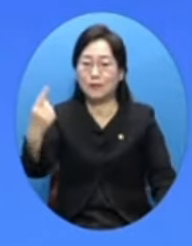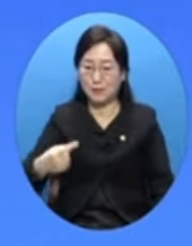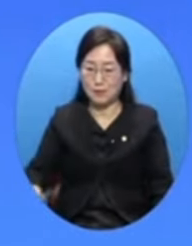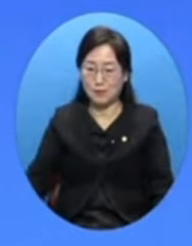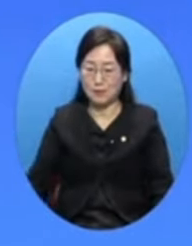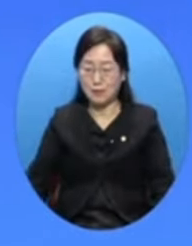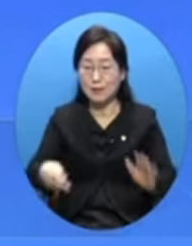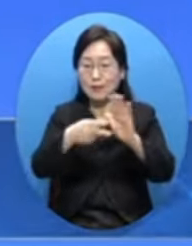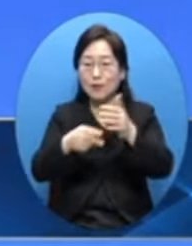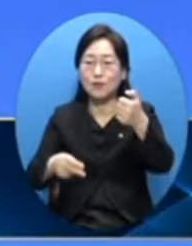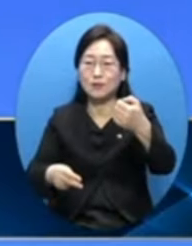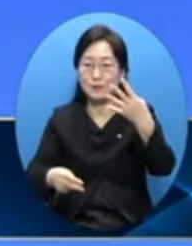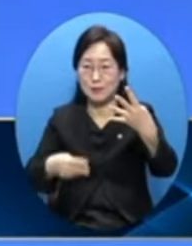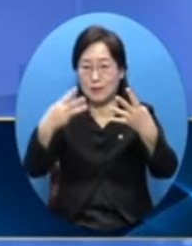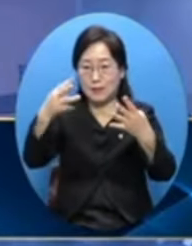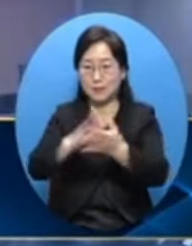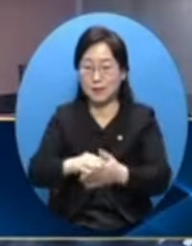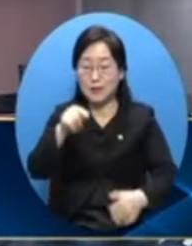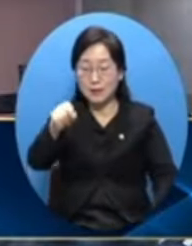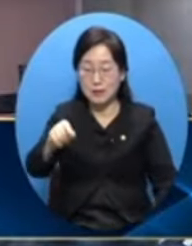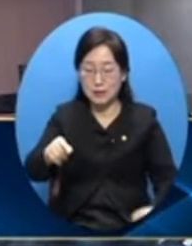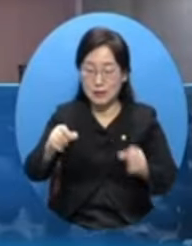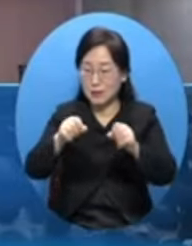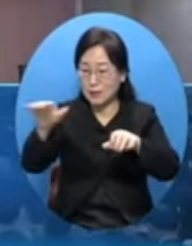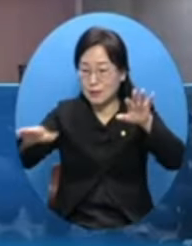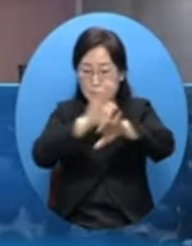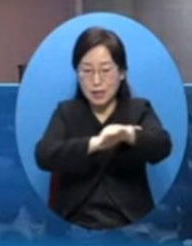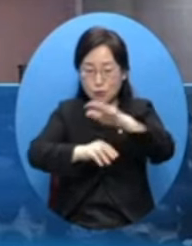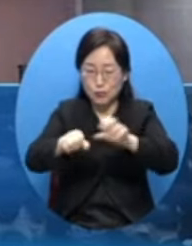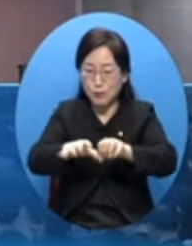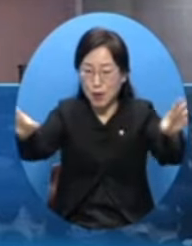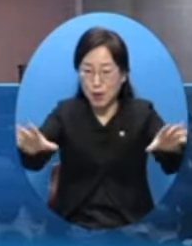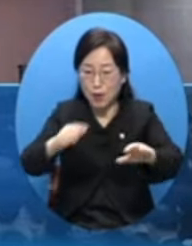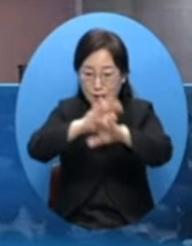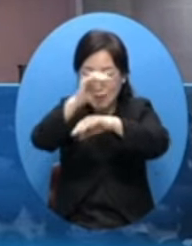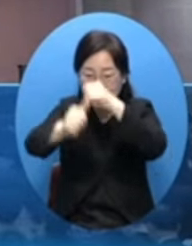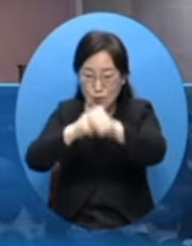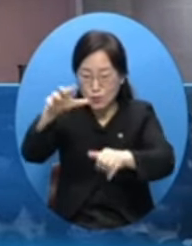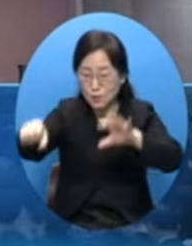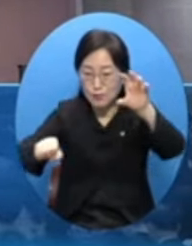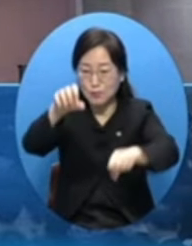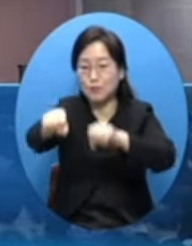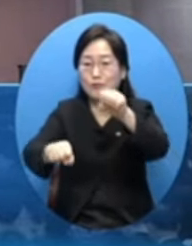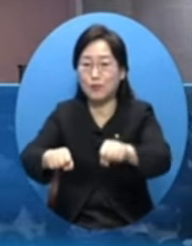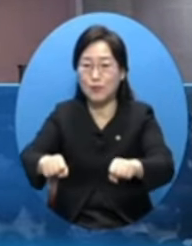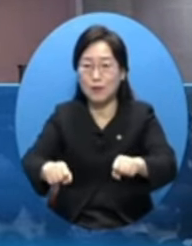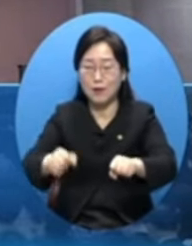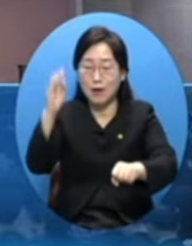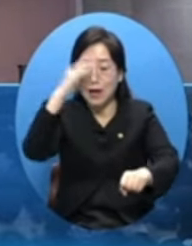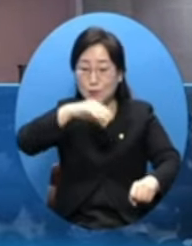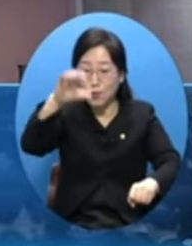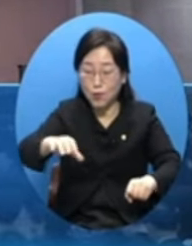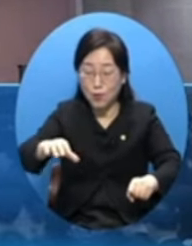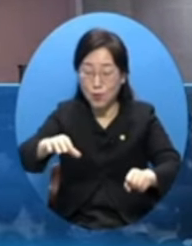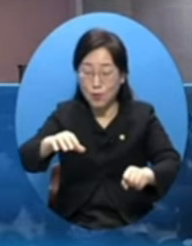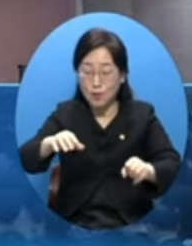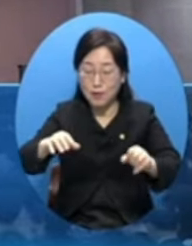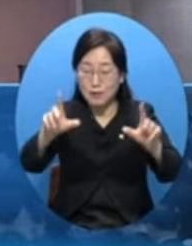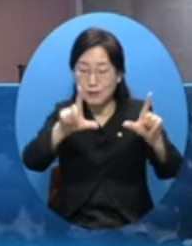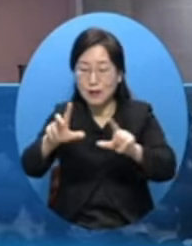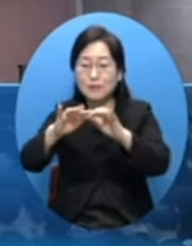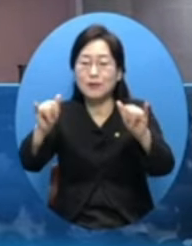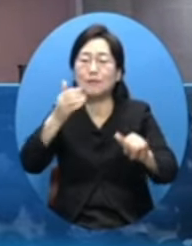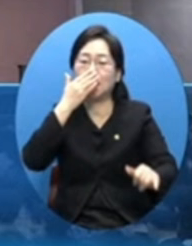이사야 4장 3절입니다이는 내가 좌우로 퍼지며 내 자손은 열방을 얻으며 황폐한 성들을 사람살 것이 되게 할